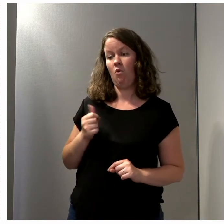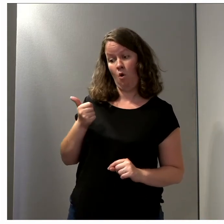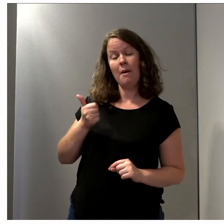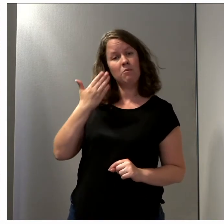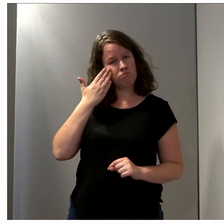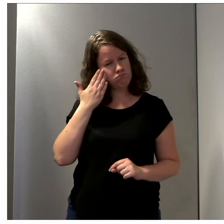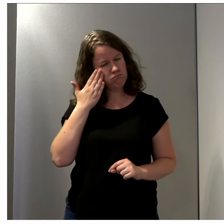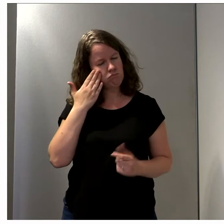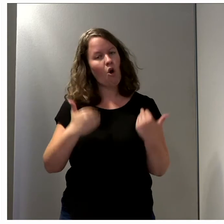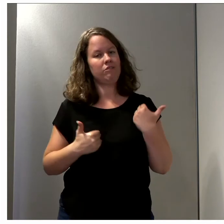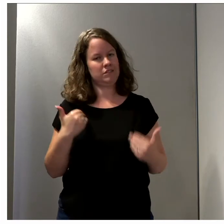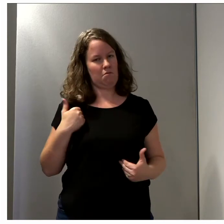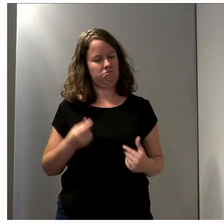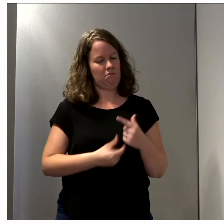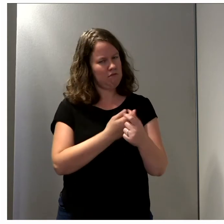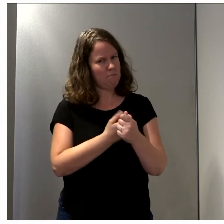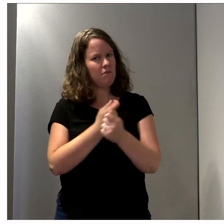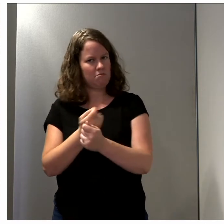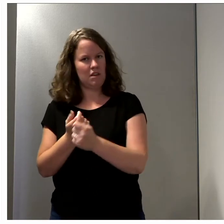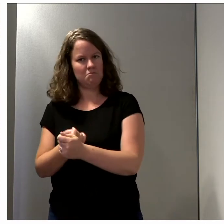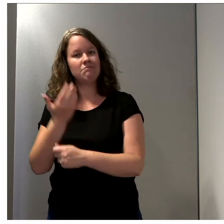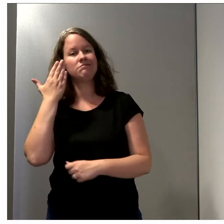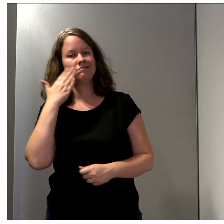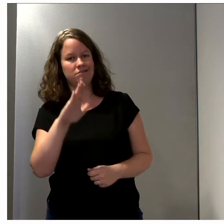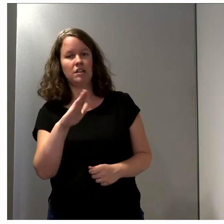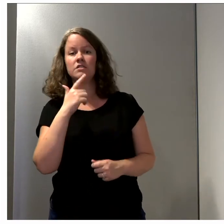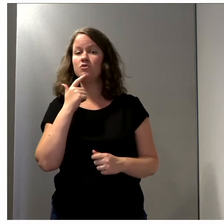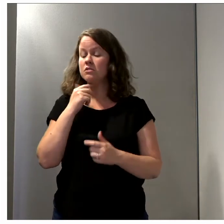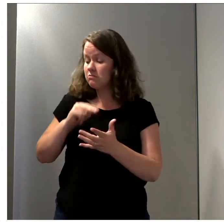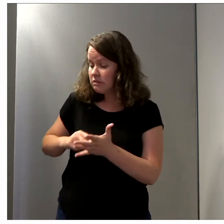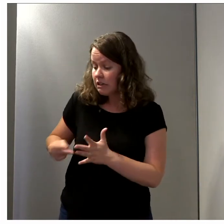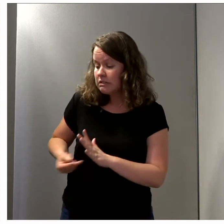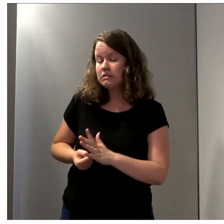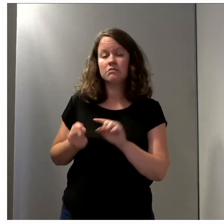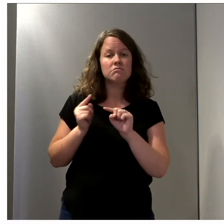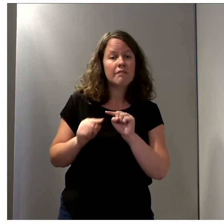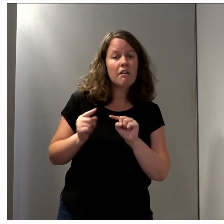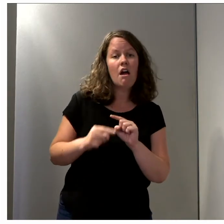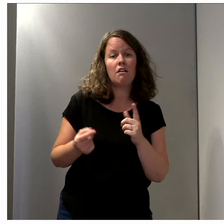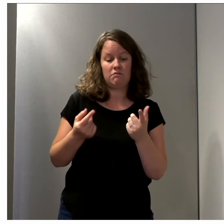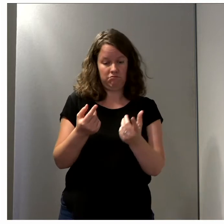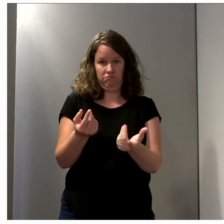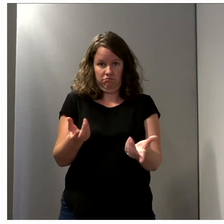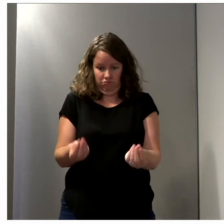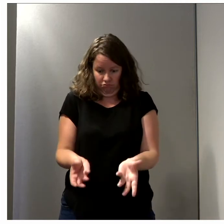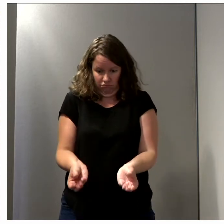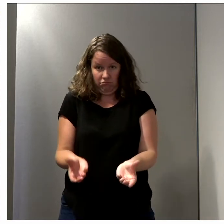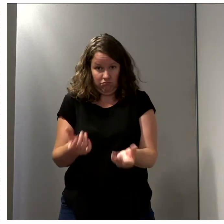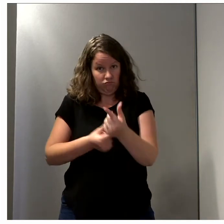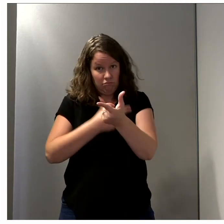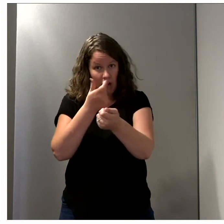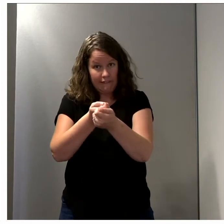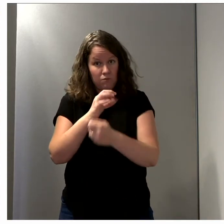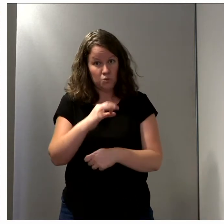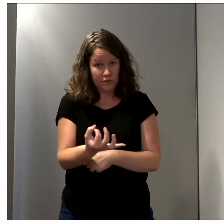du handicap, qui sont capables d'adapter les techniques, le matériel, la pratique à ce handicap